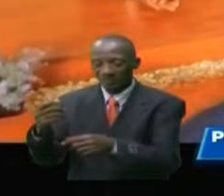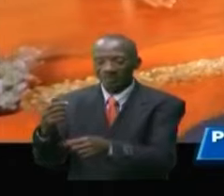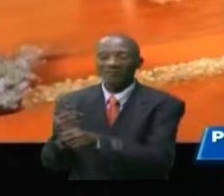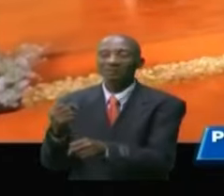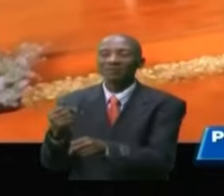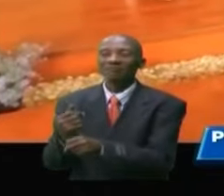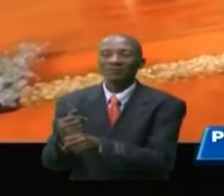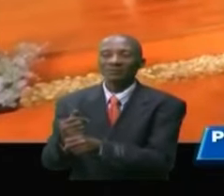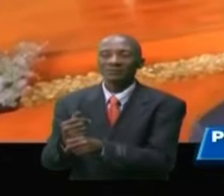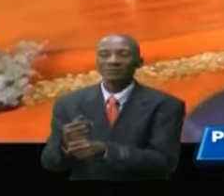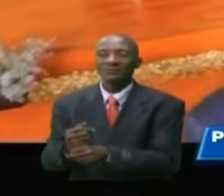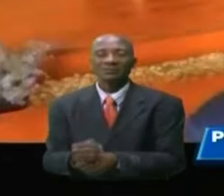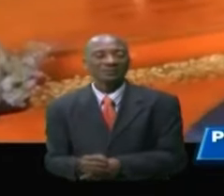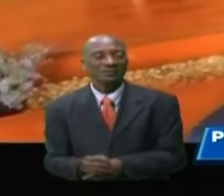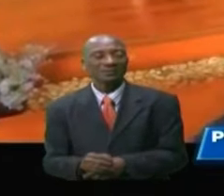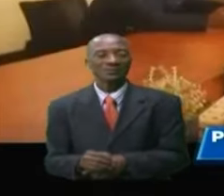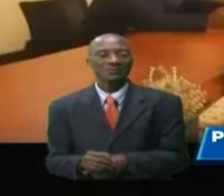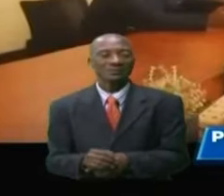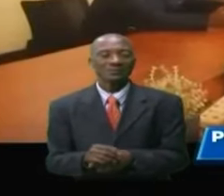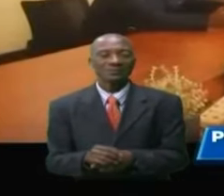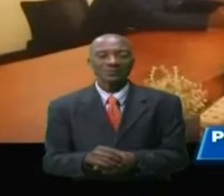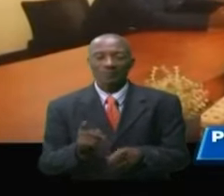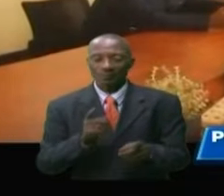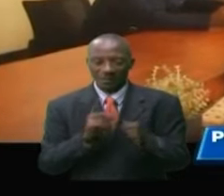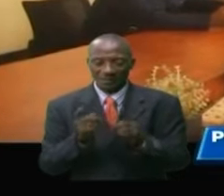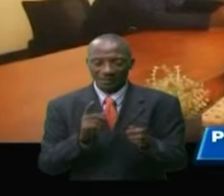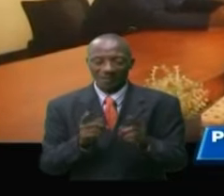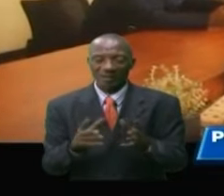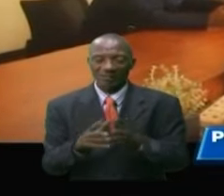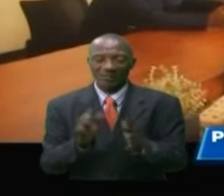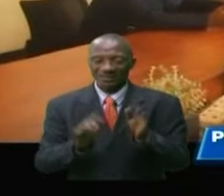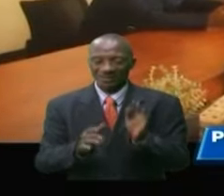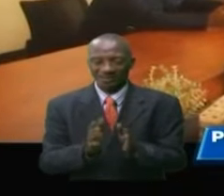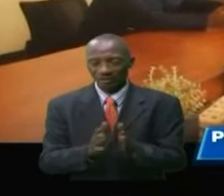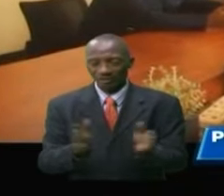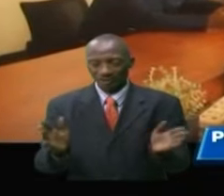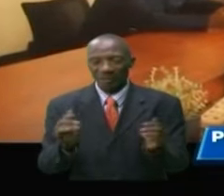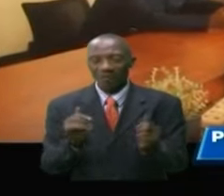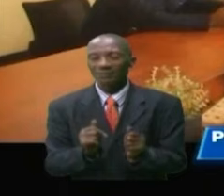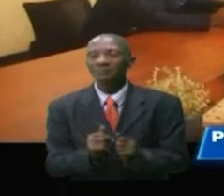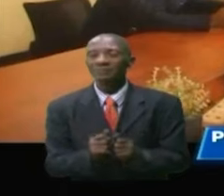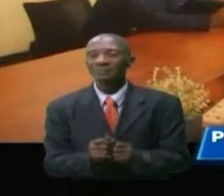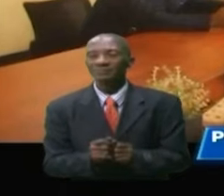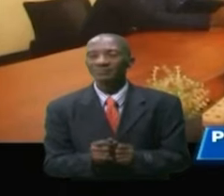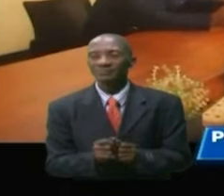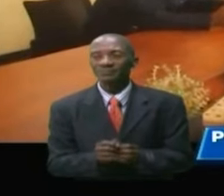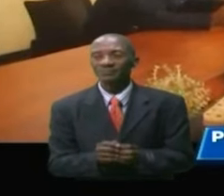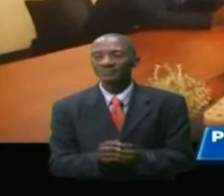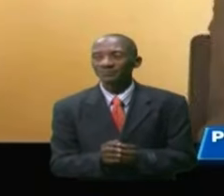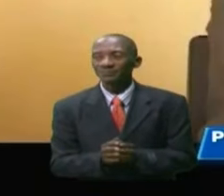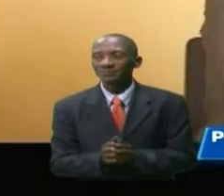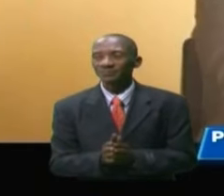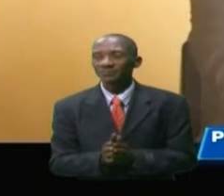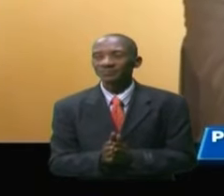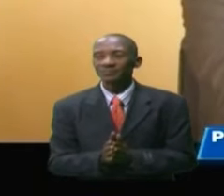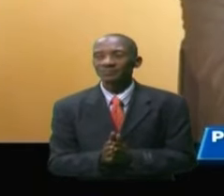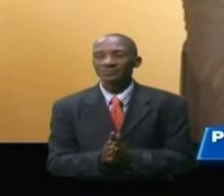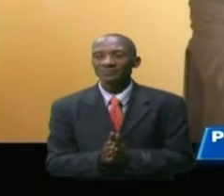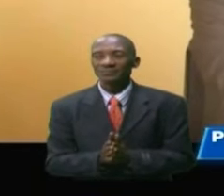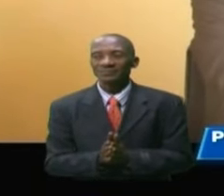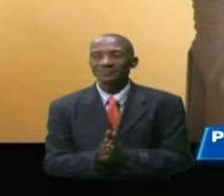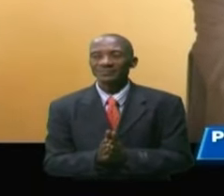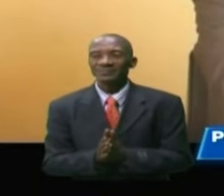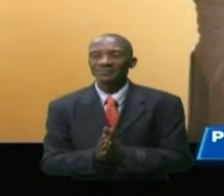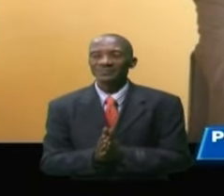réunion avec le secrétaire général à l'agriculture de la cérémonie de remise symbolique de ces objets par le patron de l'agriculture, maître